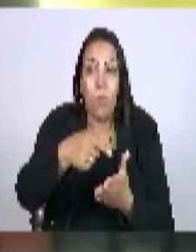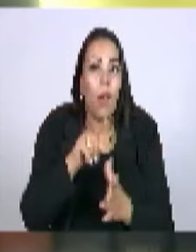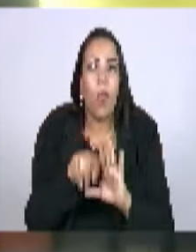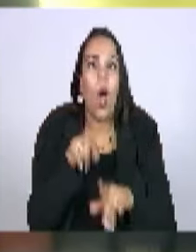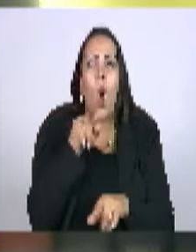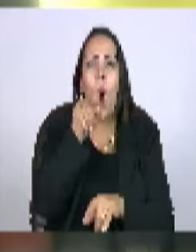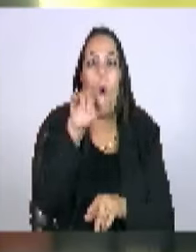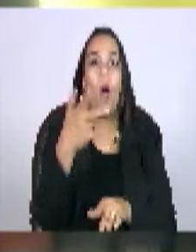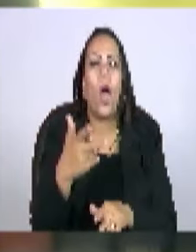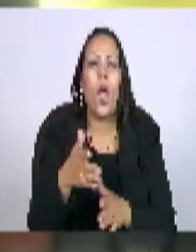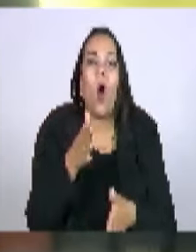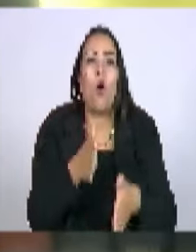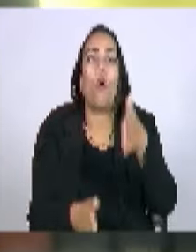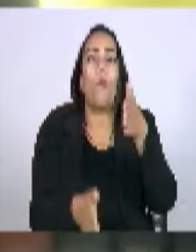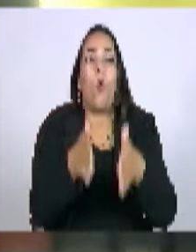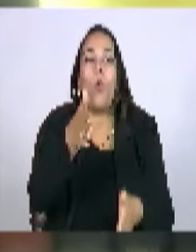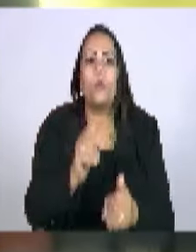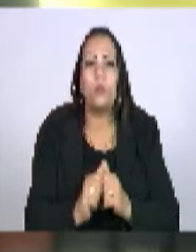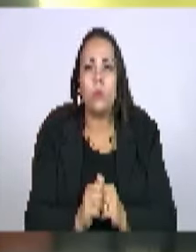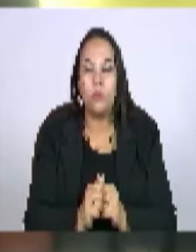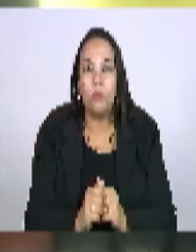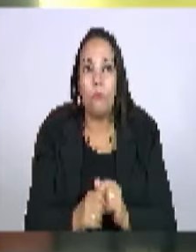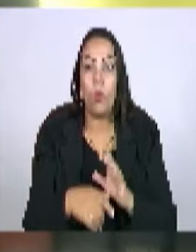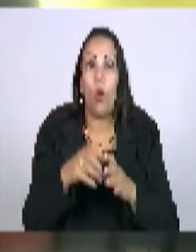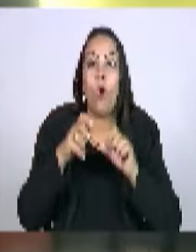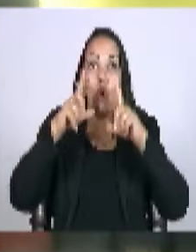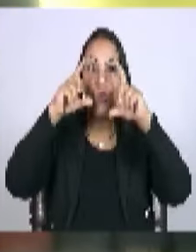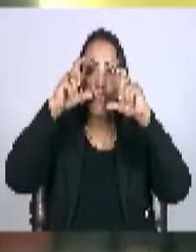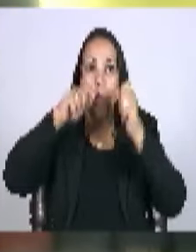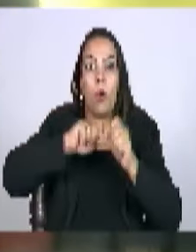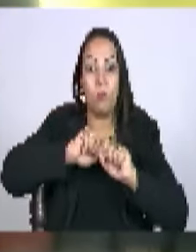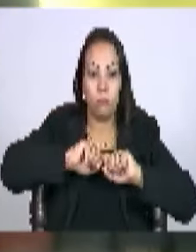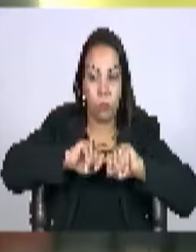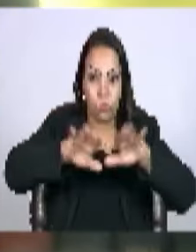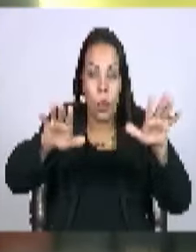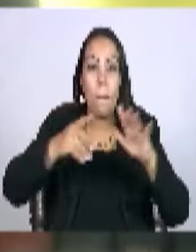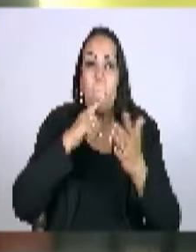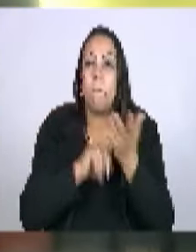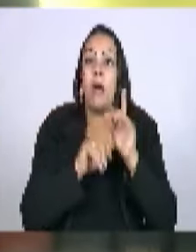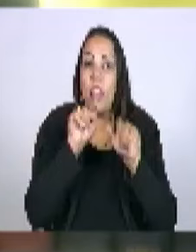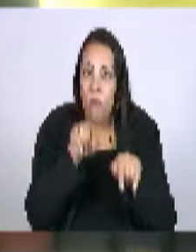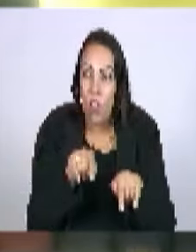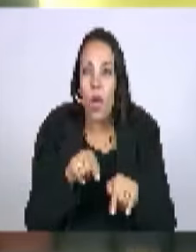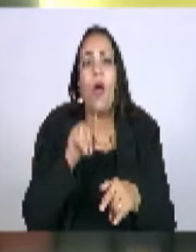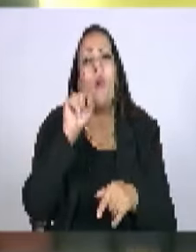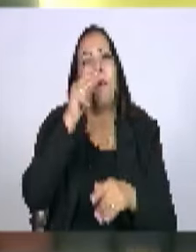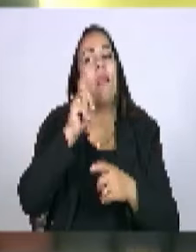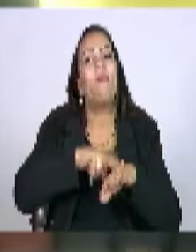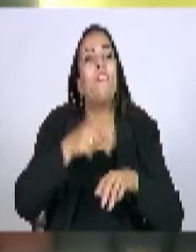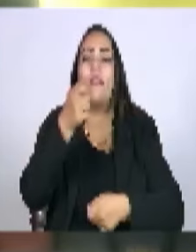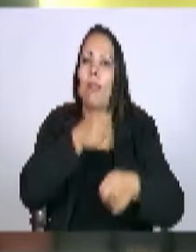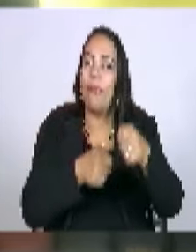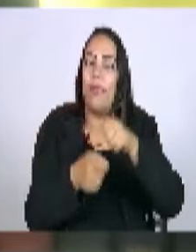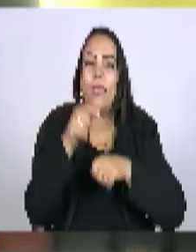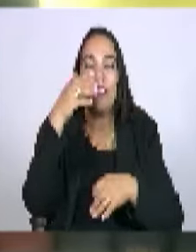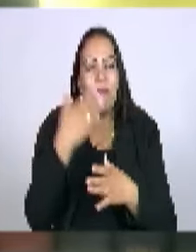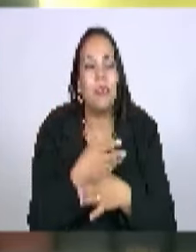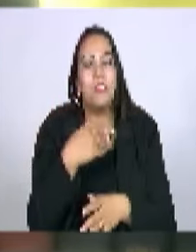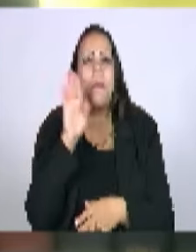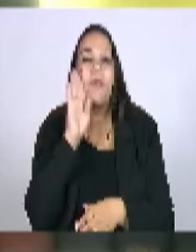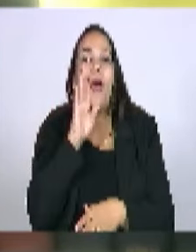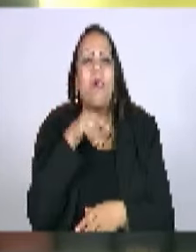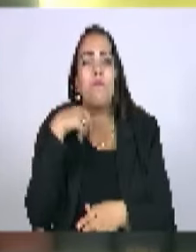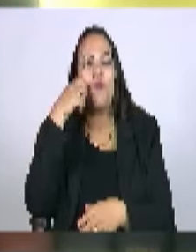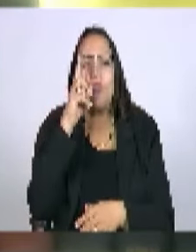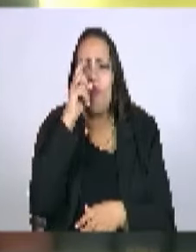صصور عديده ممكن تنتشر بعضها حقيقي وبعضها مفبرك وده برضو بيستخدم في الدعايه السوداء